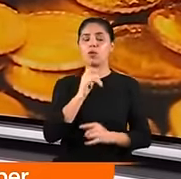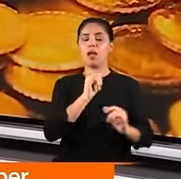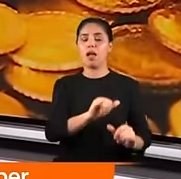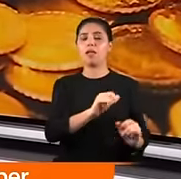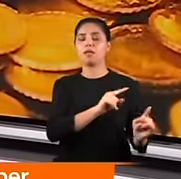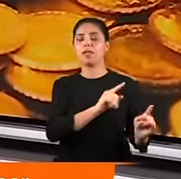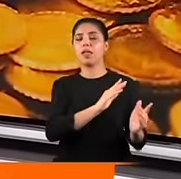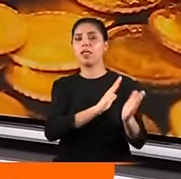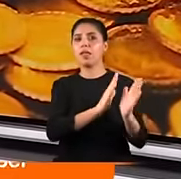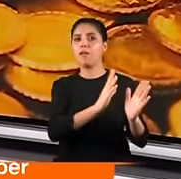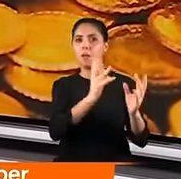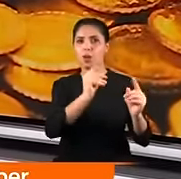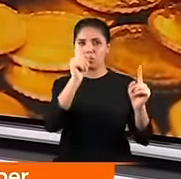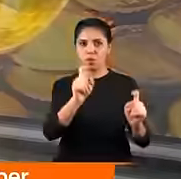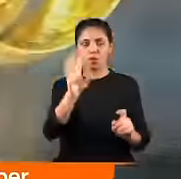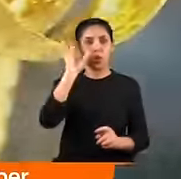İşte uzmanların yorumları.